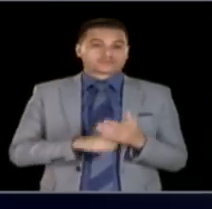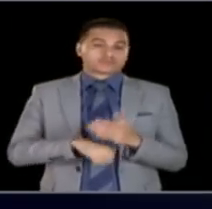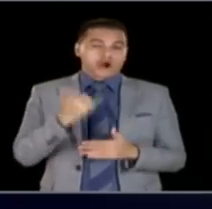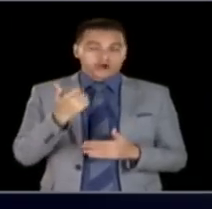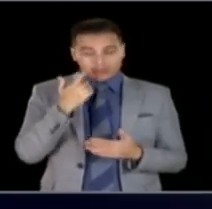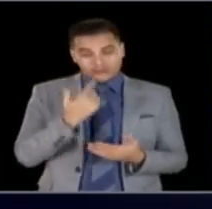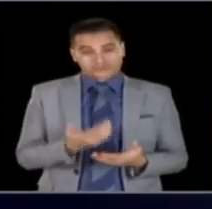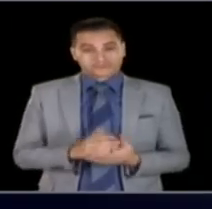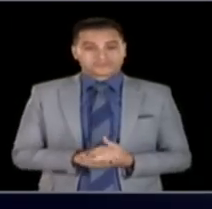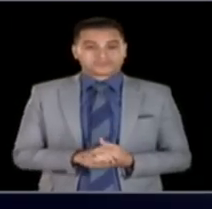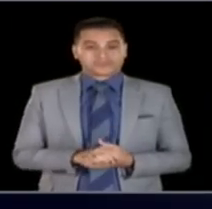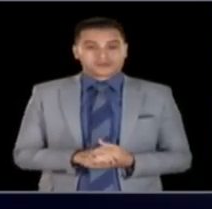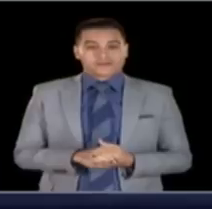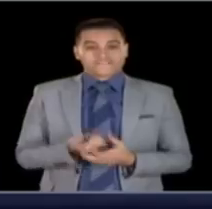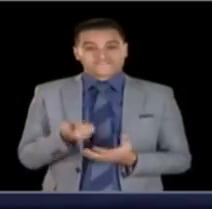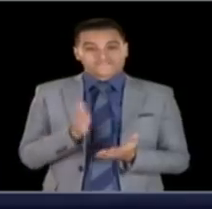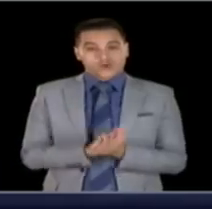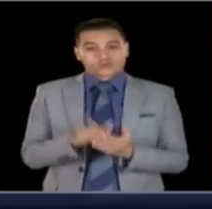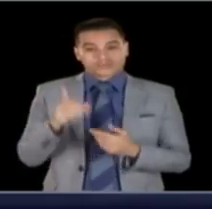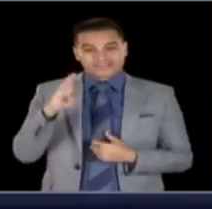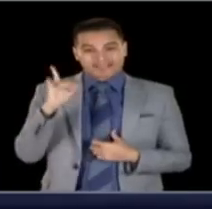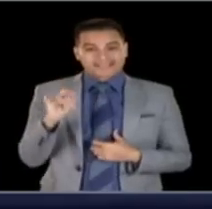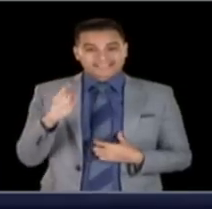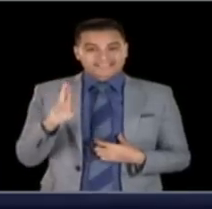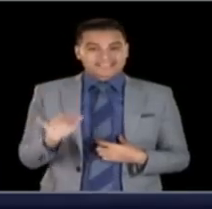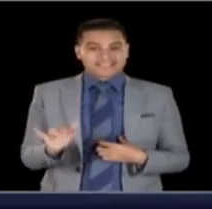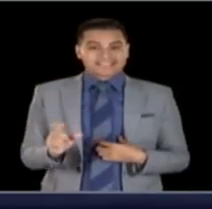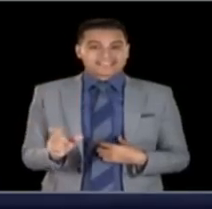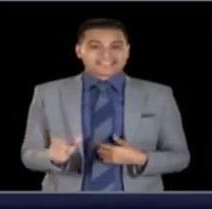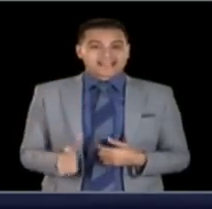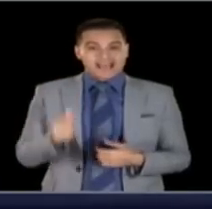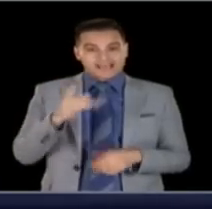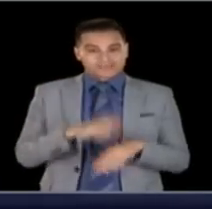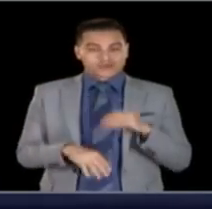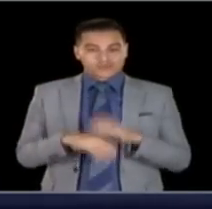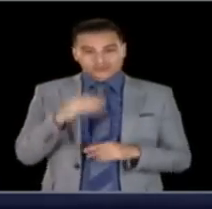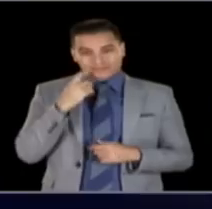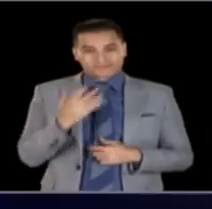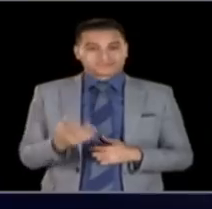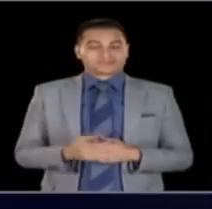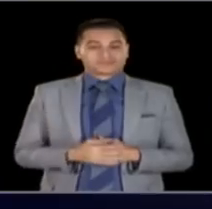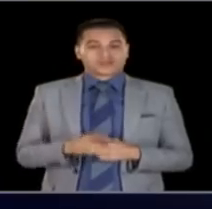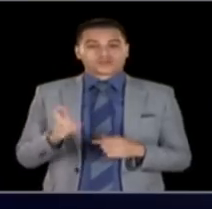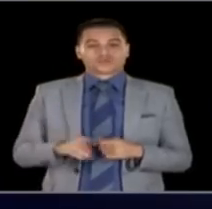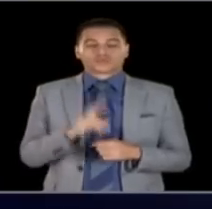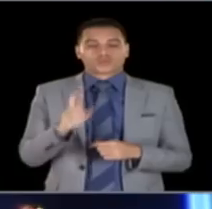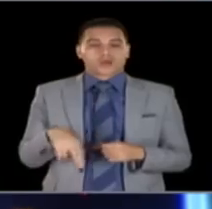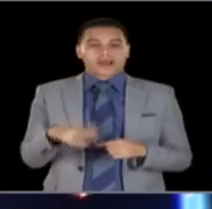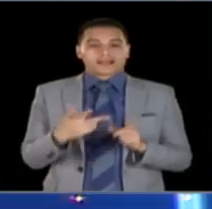ب 25 نقطة. فرصتك يا كريستين. ربنا يستر. السؤال